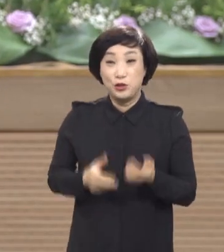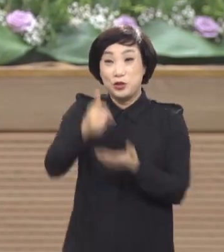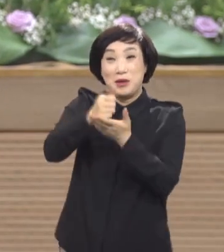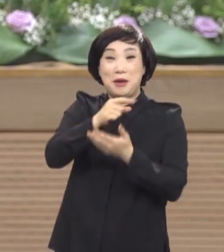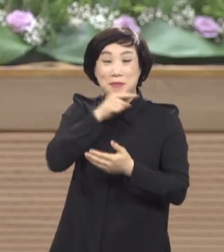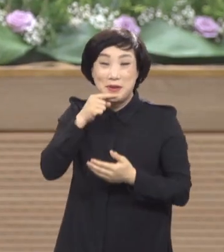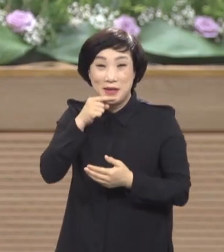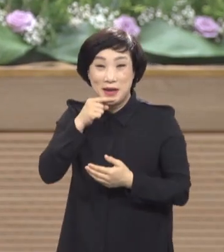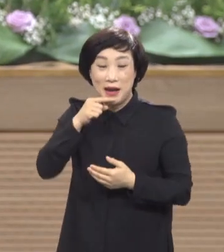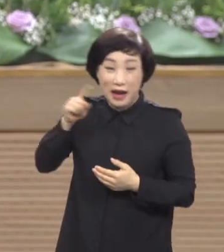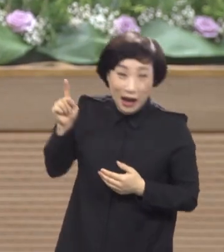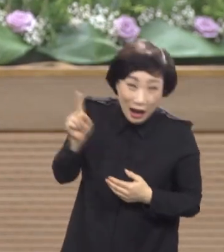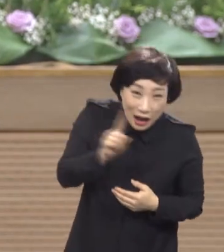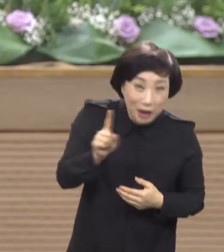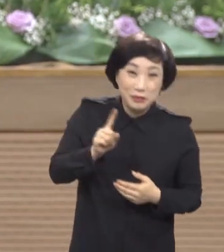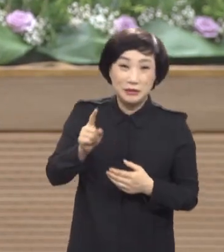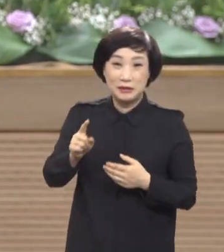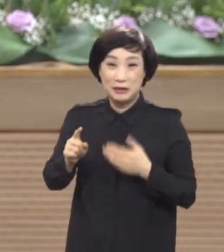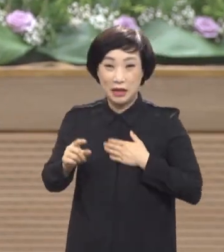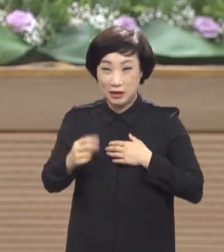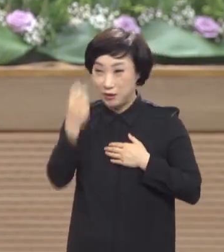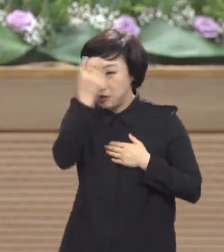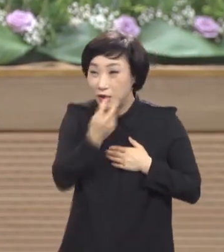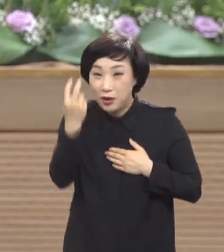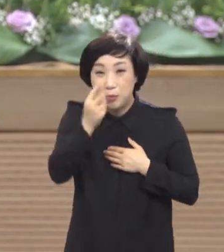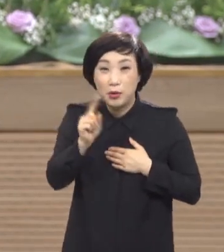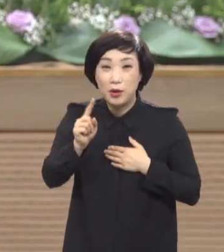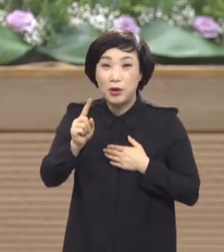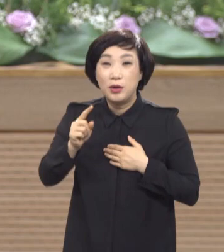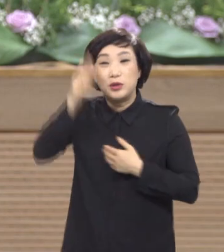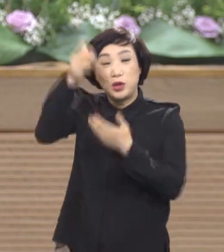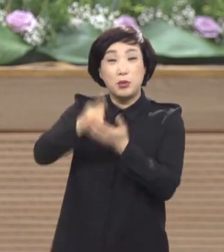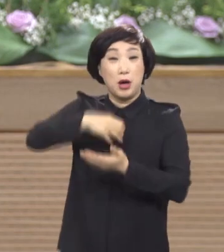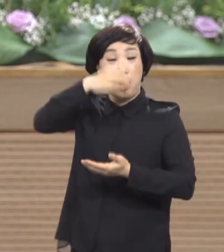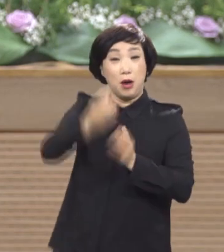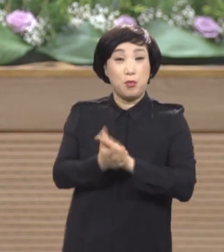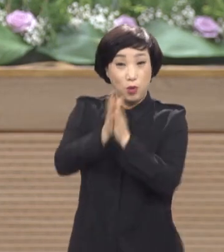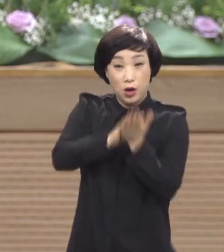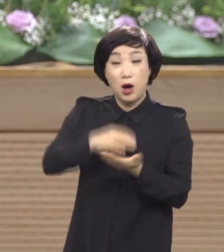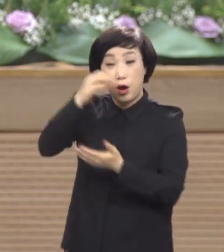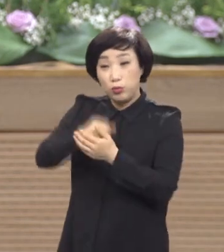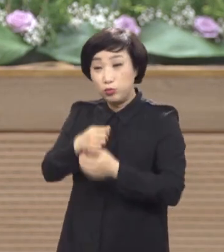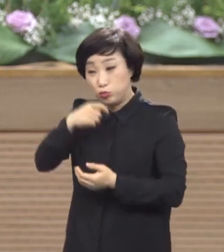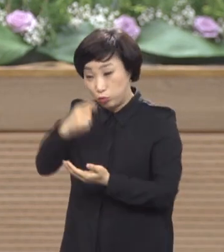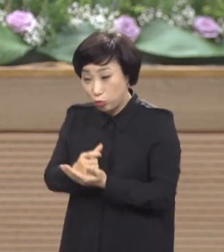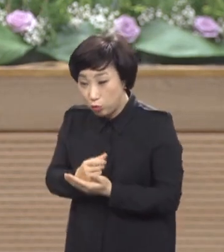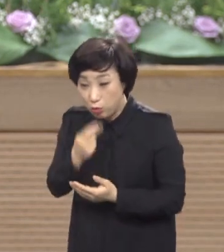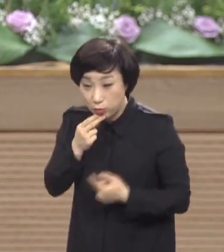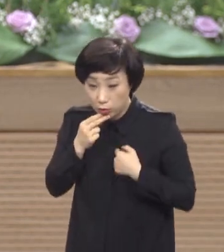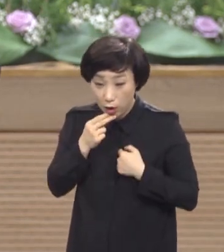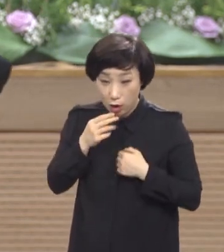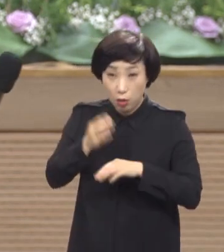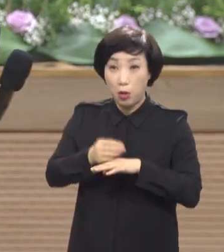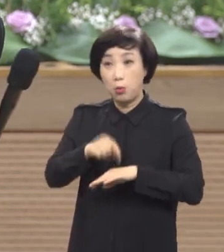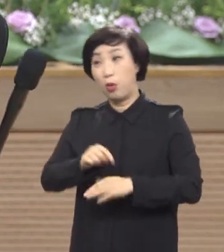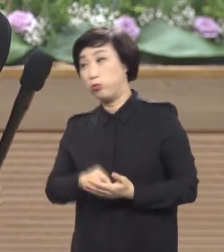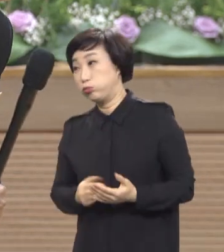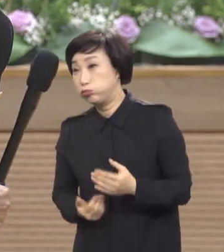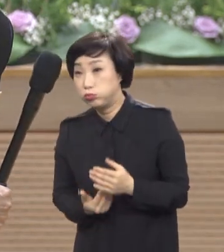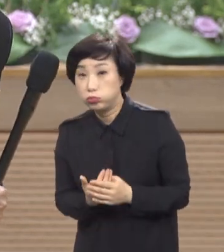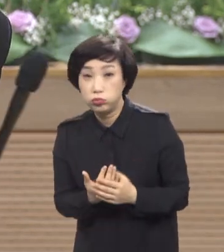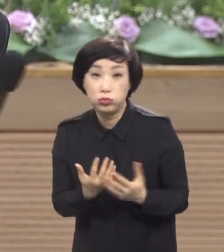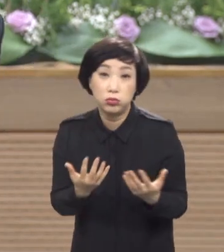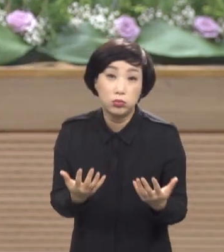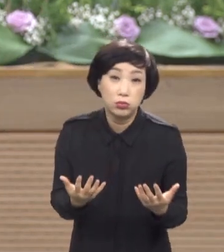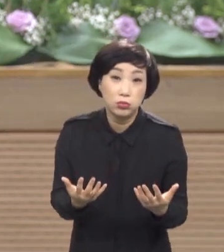피를 아무리 봐도 성령의 감화와 감동이 없다면 무슨 감사하는 마음이 나오고서